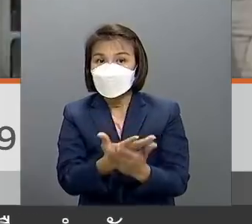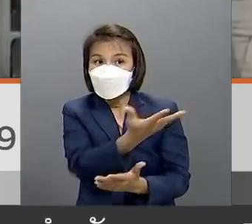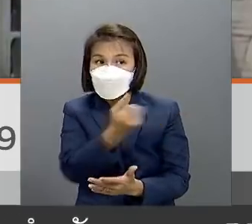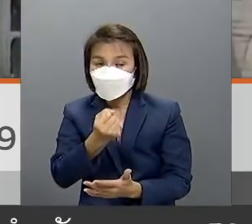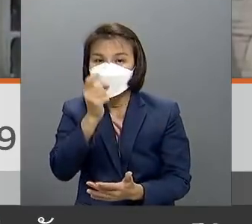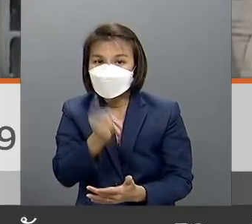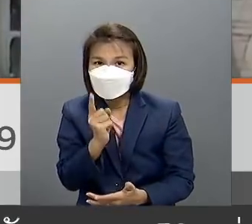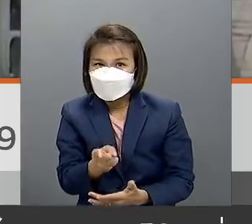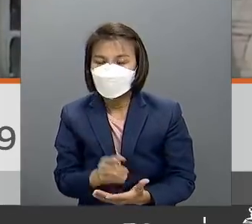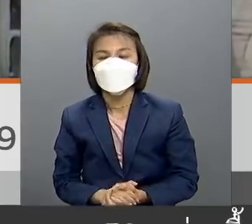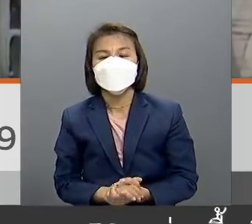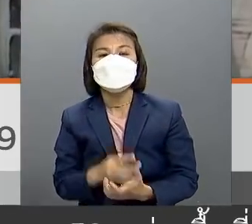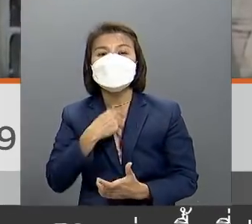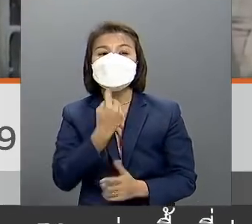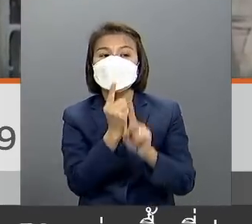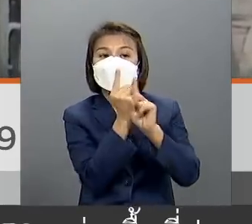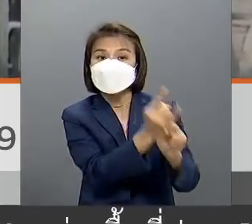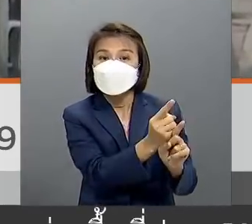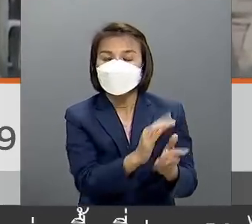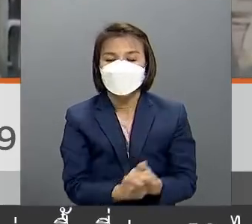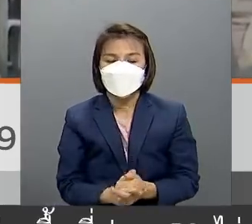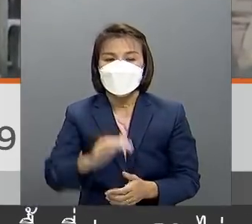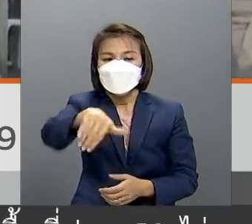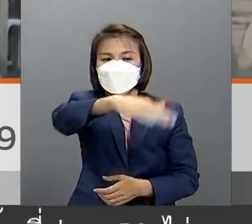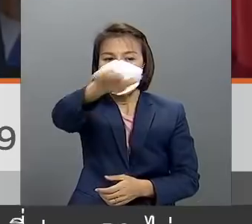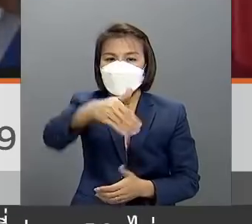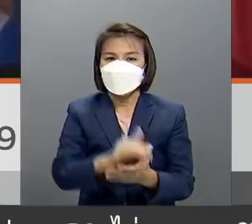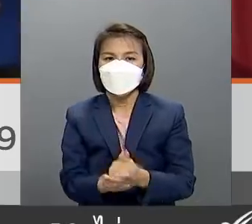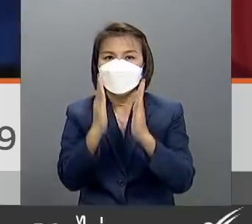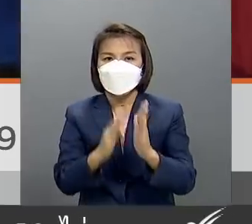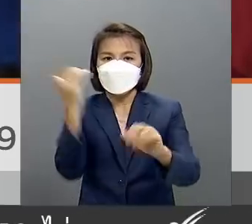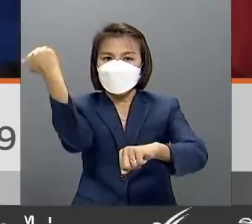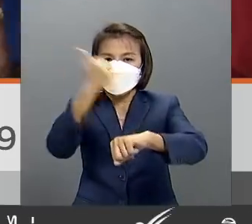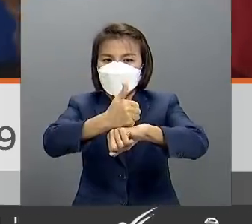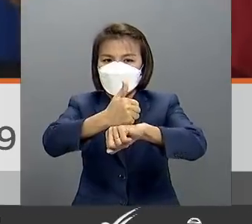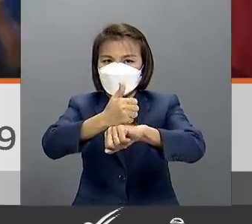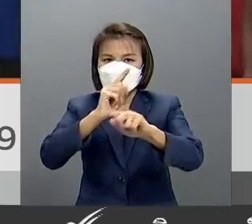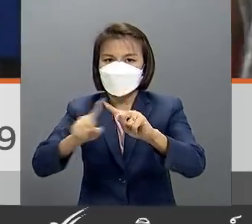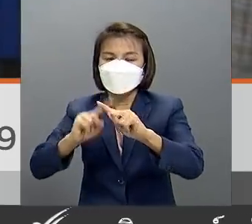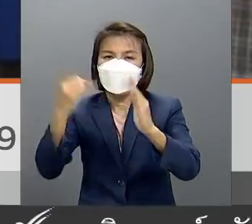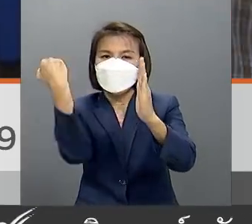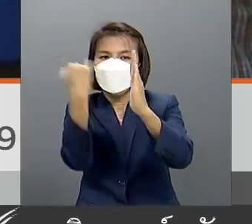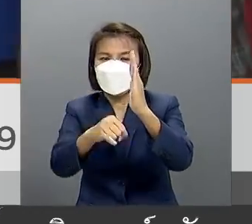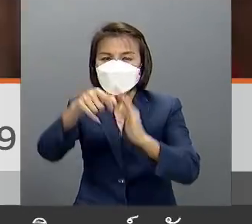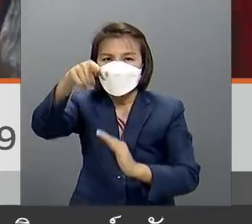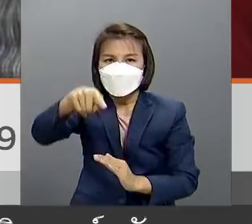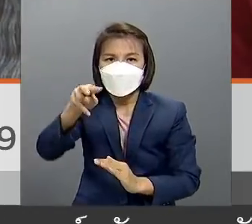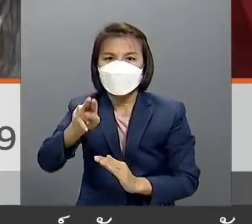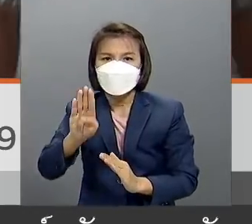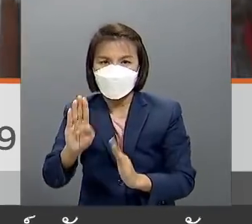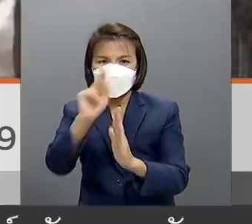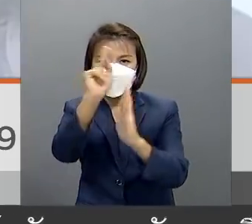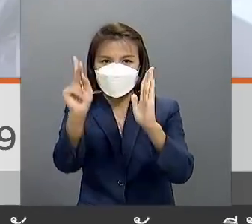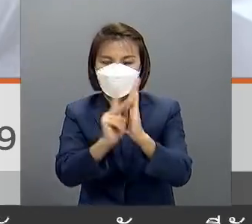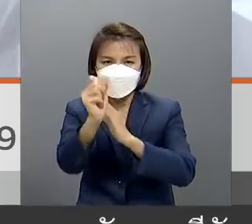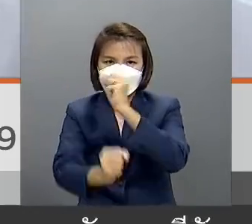างผู้รับอนุญาตและผู้ดำเนินการสถานพยาบาลก็จะมีความผิดตามพระราชบัญญัติสถานพยาบาลพุทธศักราช2541